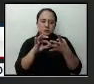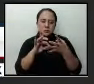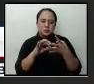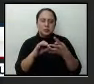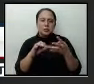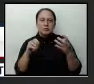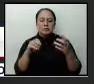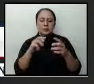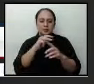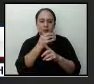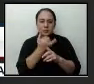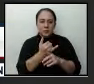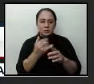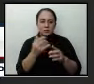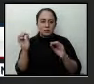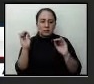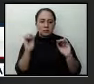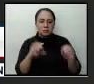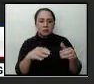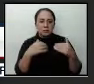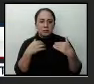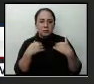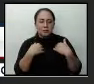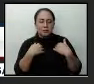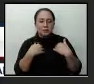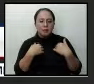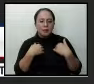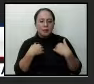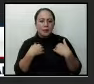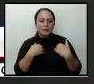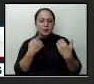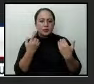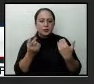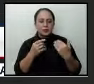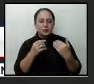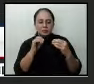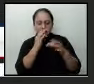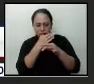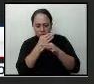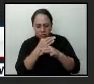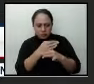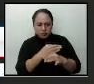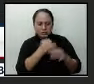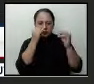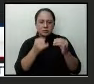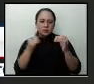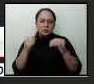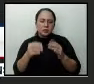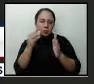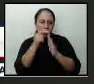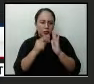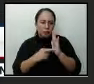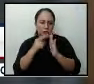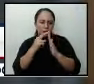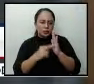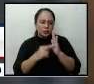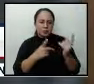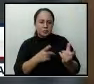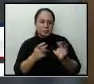gagamiting handheld devices na idadaan muna sa configuration para sa mga individual ordinances na pinapatupad ng bawat